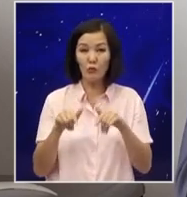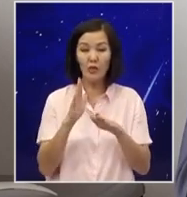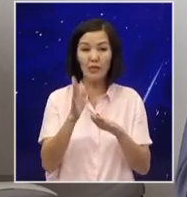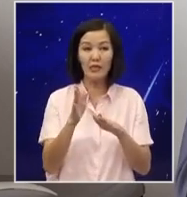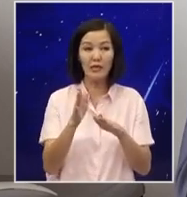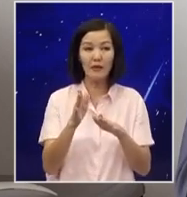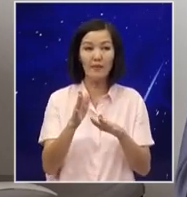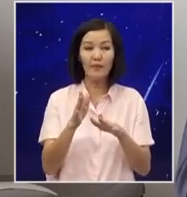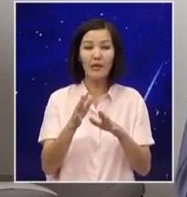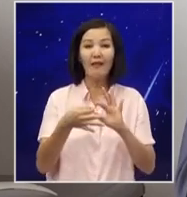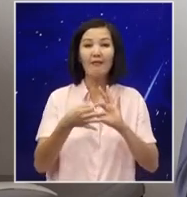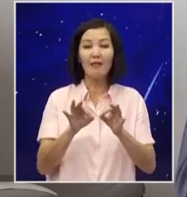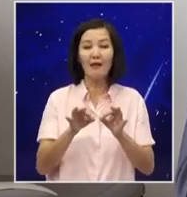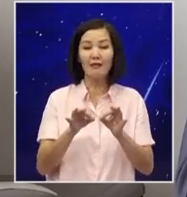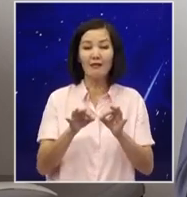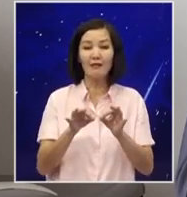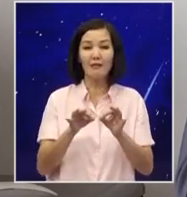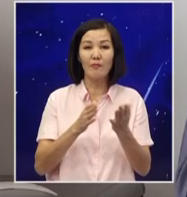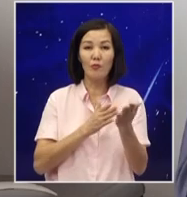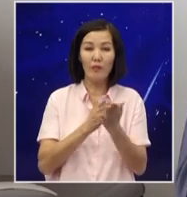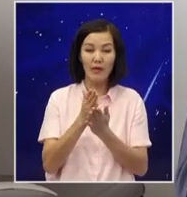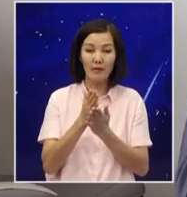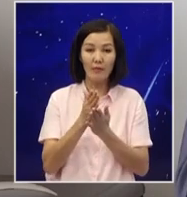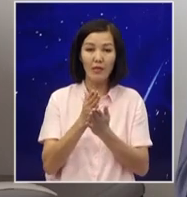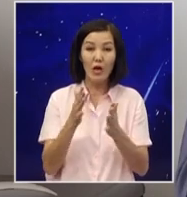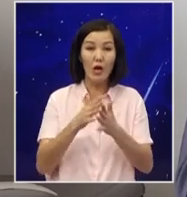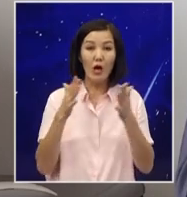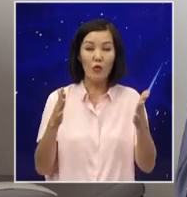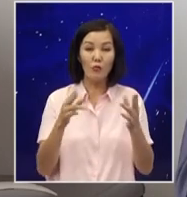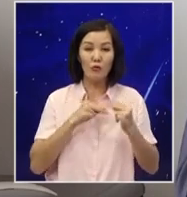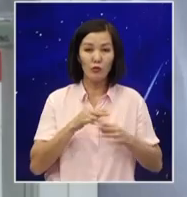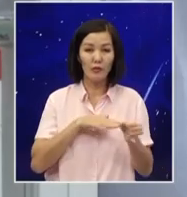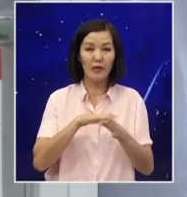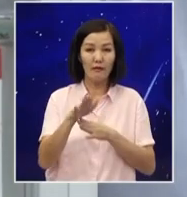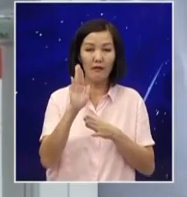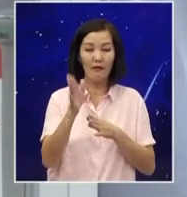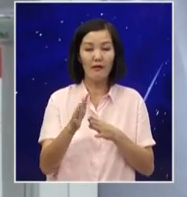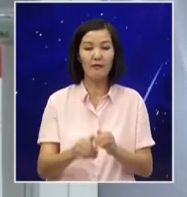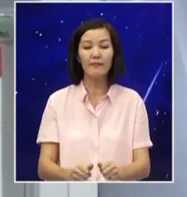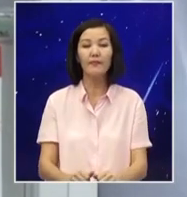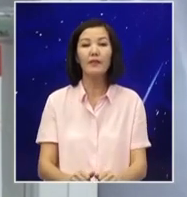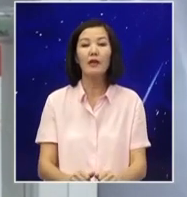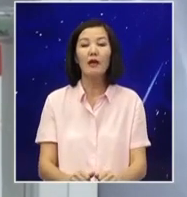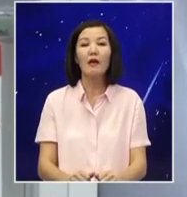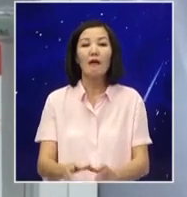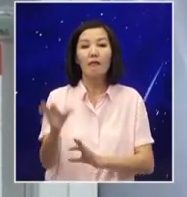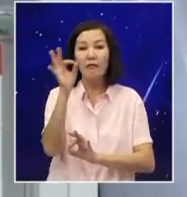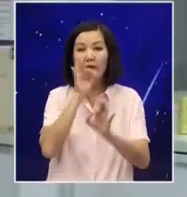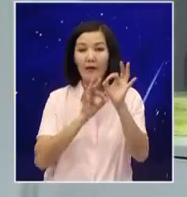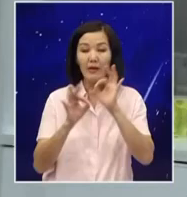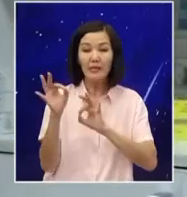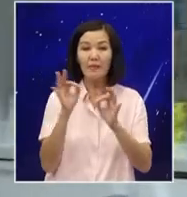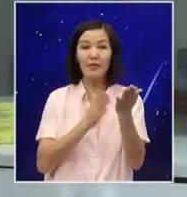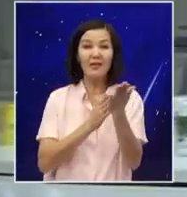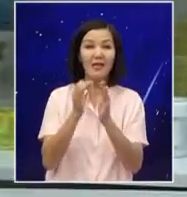басып айтқан нақты мәселелер болды. Бұл бағытпен біз енді ауқымды жұмыстар атқарылады деп сенемін. Отандық фармацевтика саласын аяғынан тік